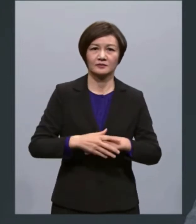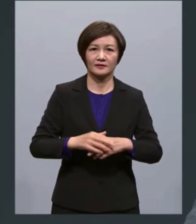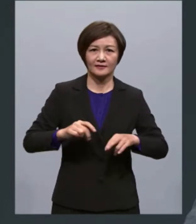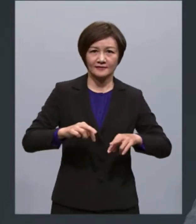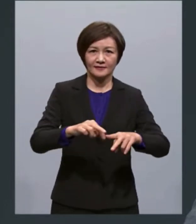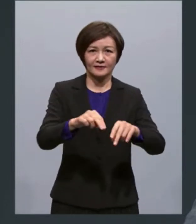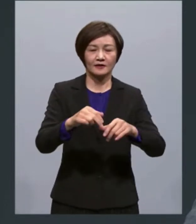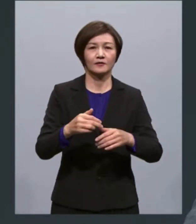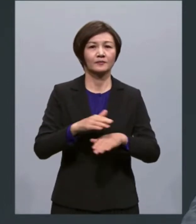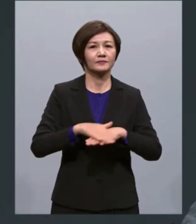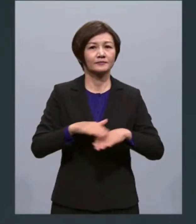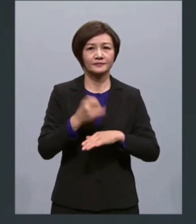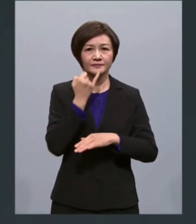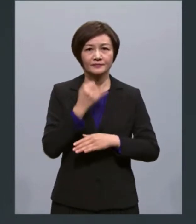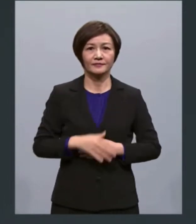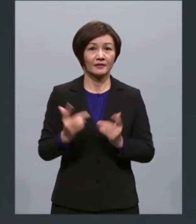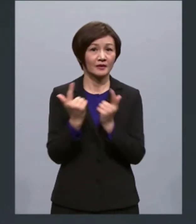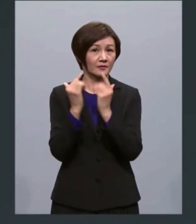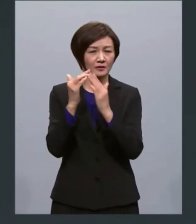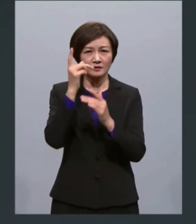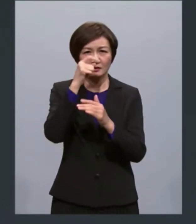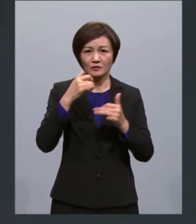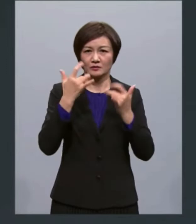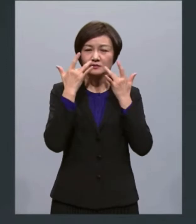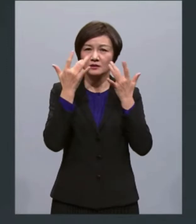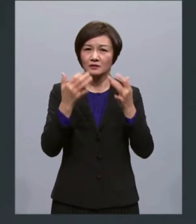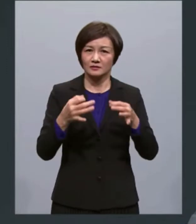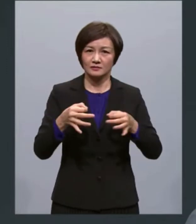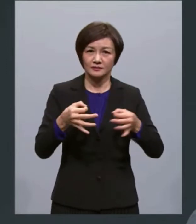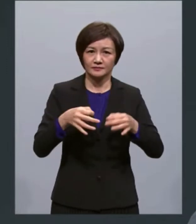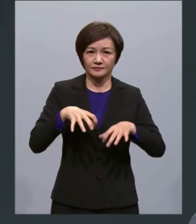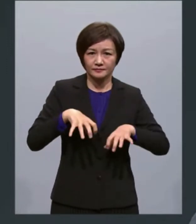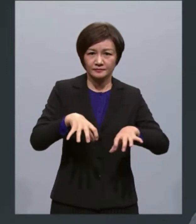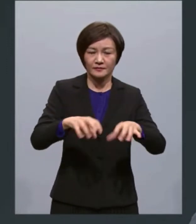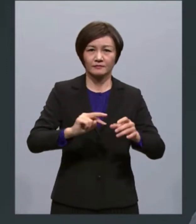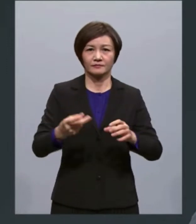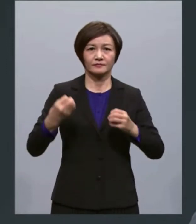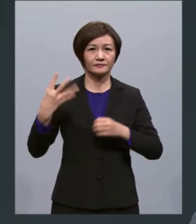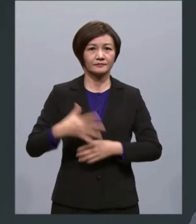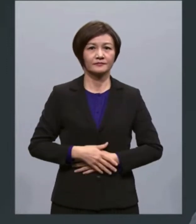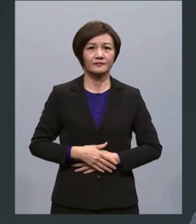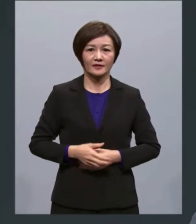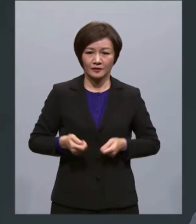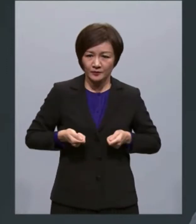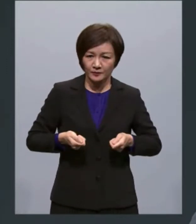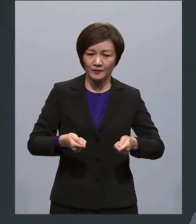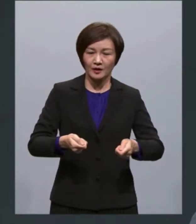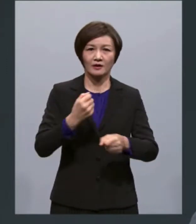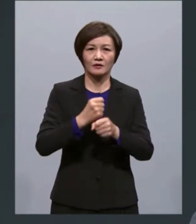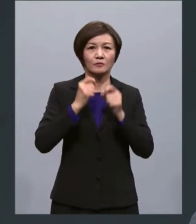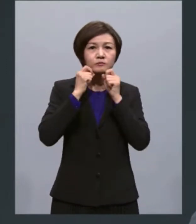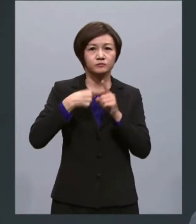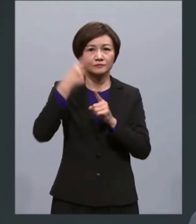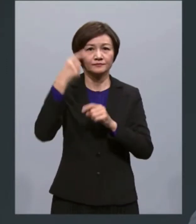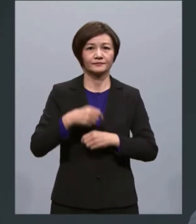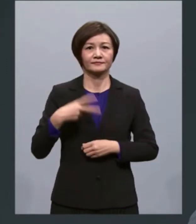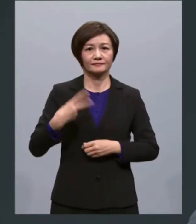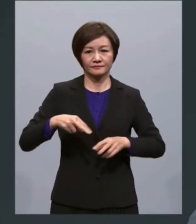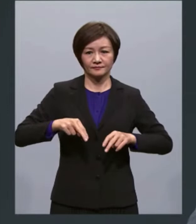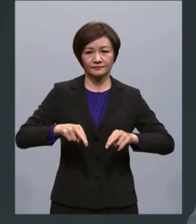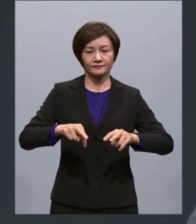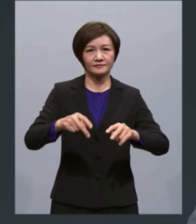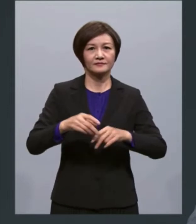人更安全。台北市的老旧市场也翻新了，提升了摊商的工作品质和行人